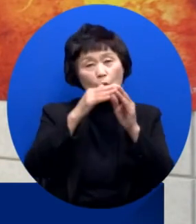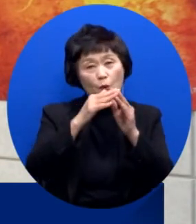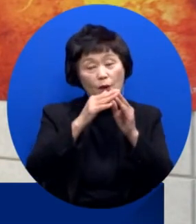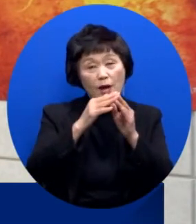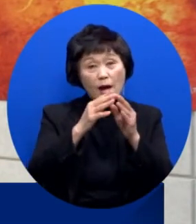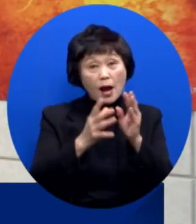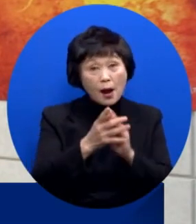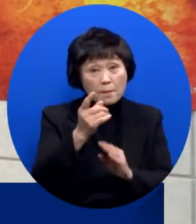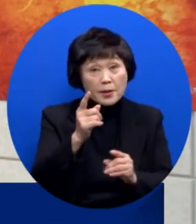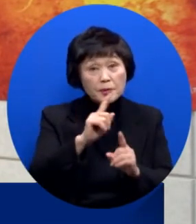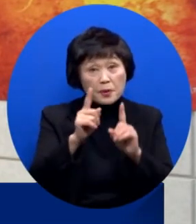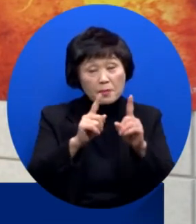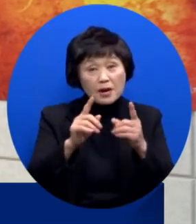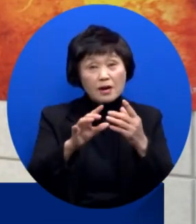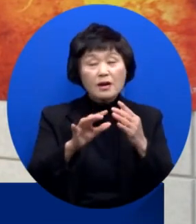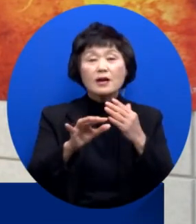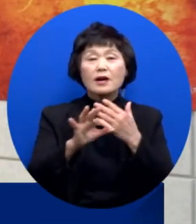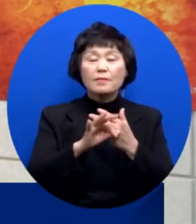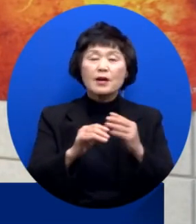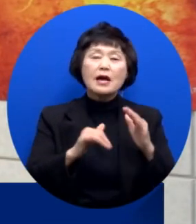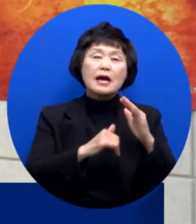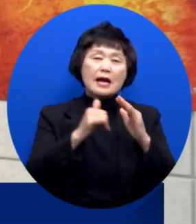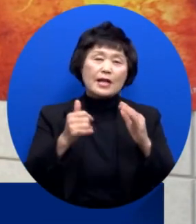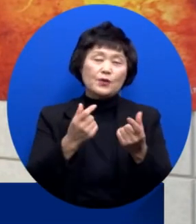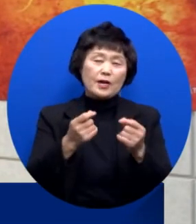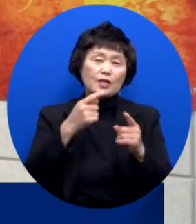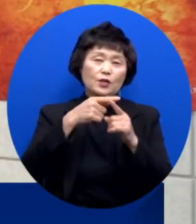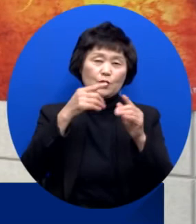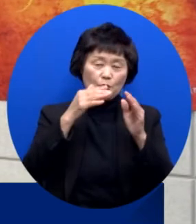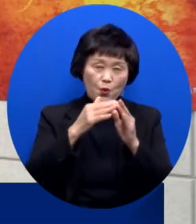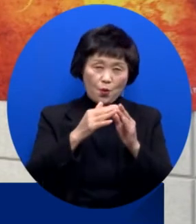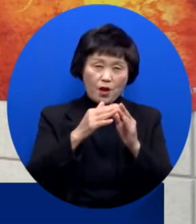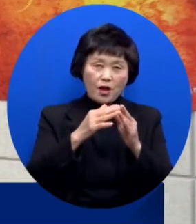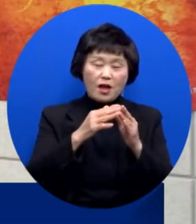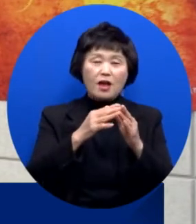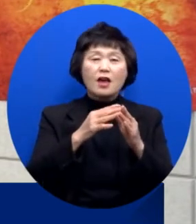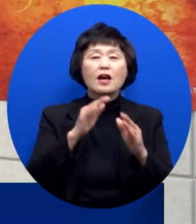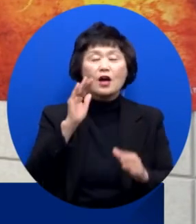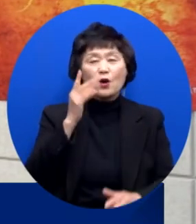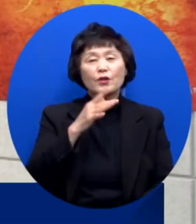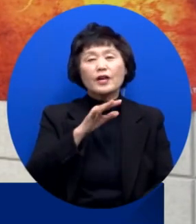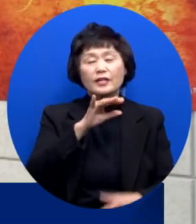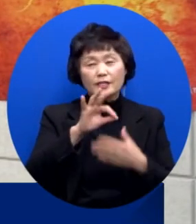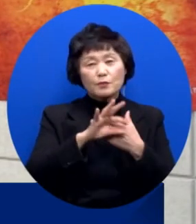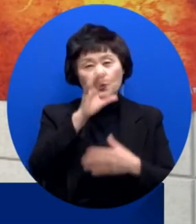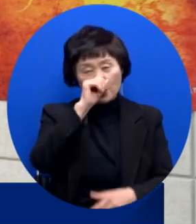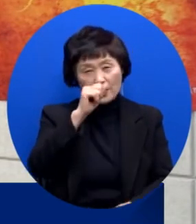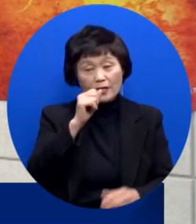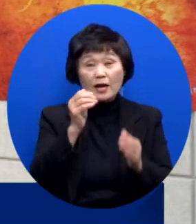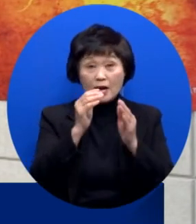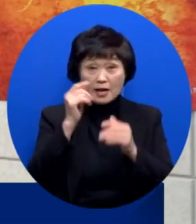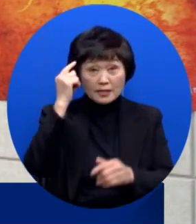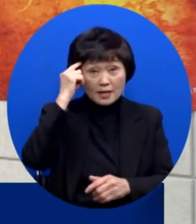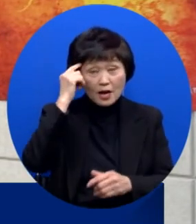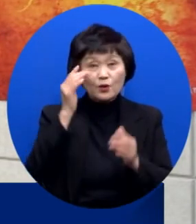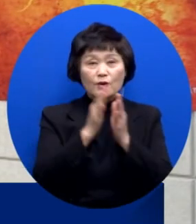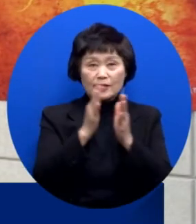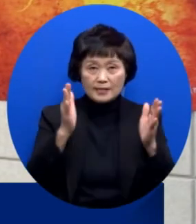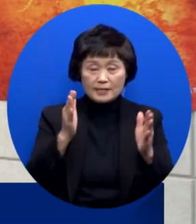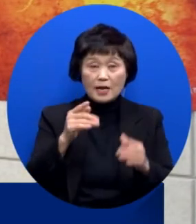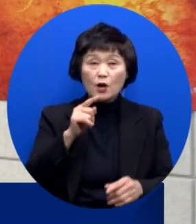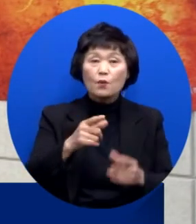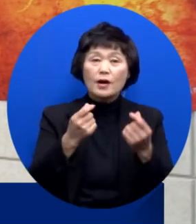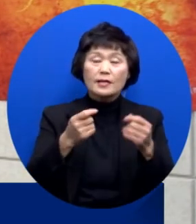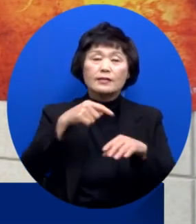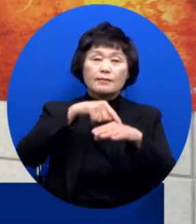얘기하면 가족 같은 교회의 됐으면 좋겠다는 마음으로 괴를 시작했구요 그렇게 그런 마음으로 또 교회를